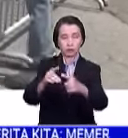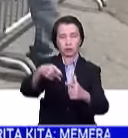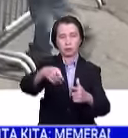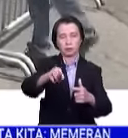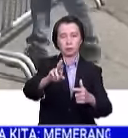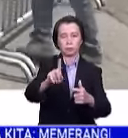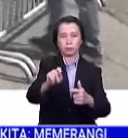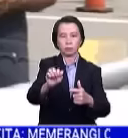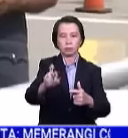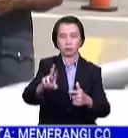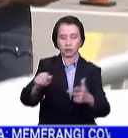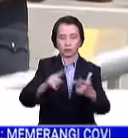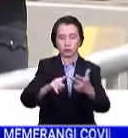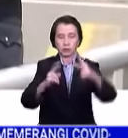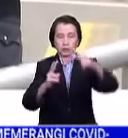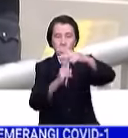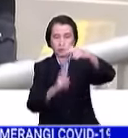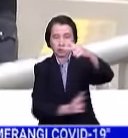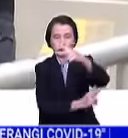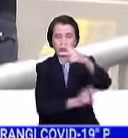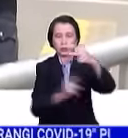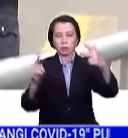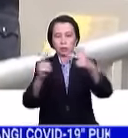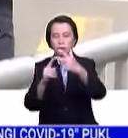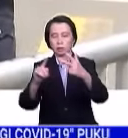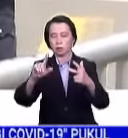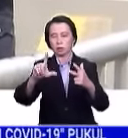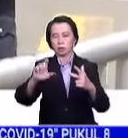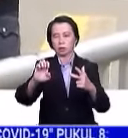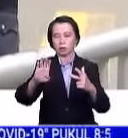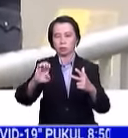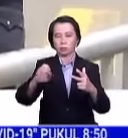Putra dan Jambatan Seri Saujana ke Lebuh Sentosa.